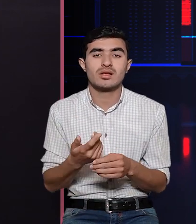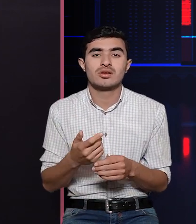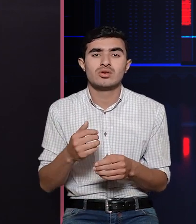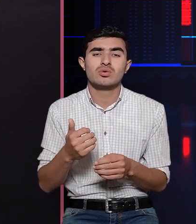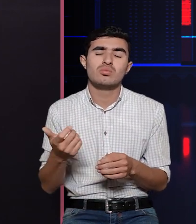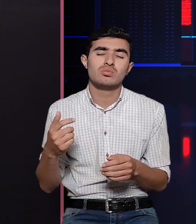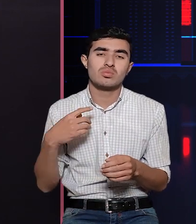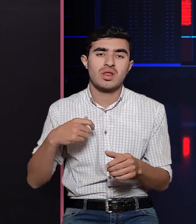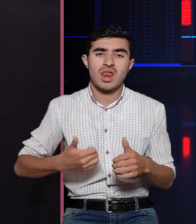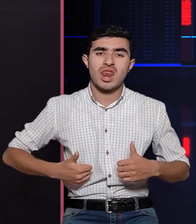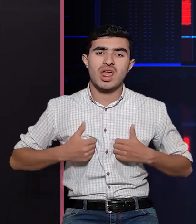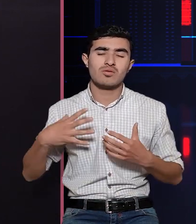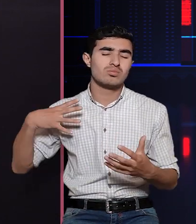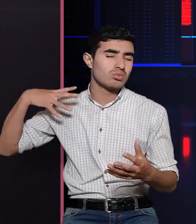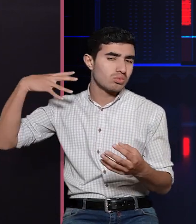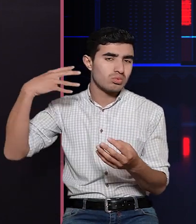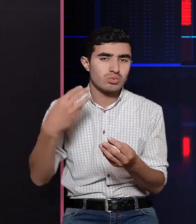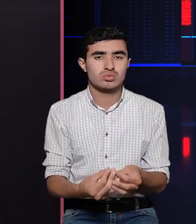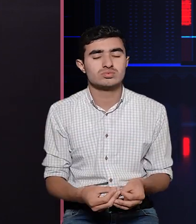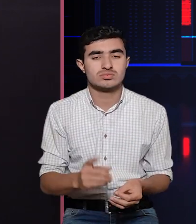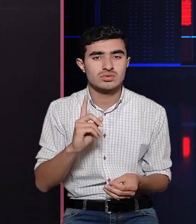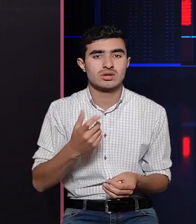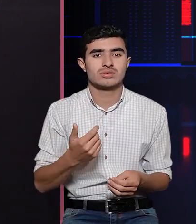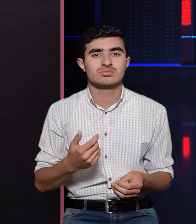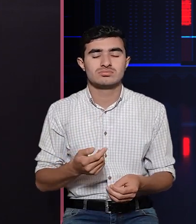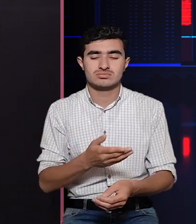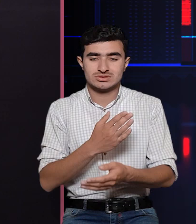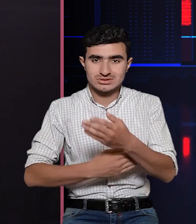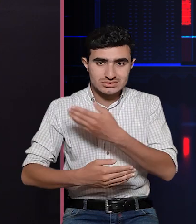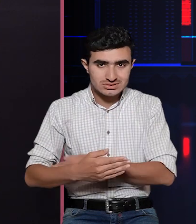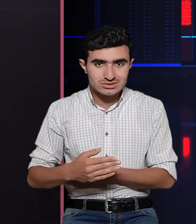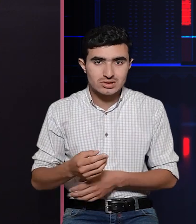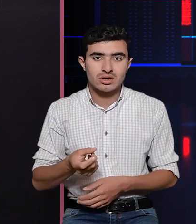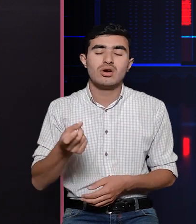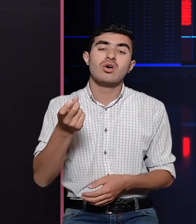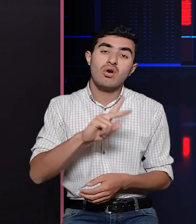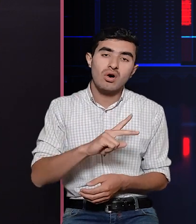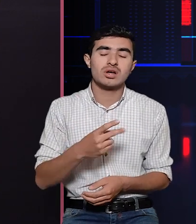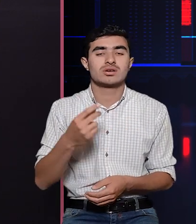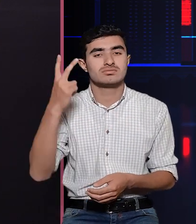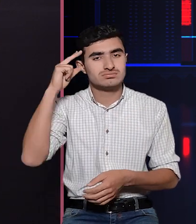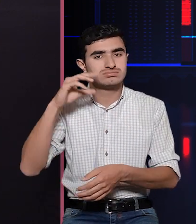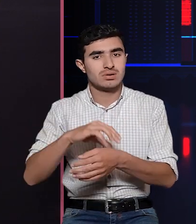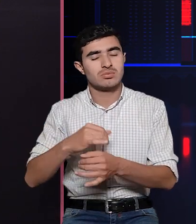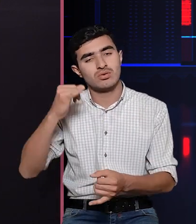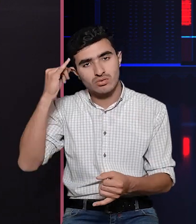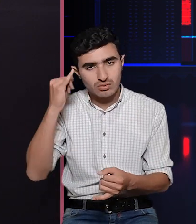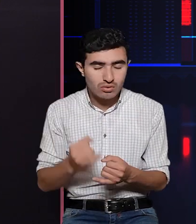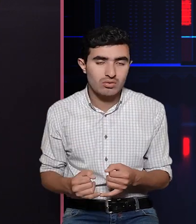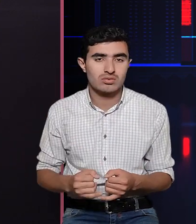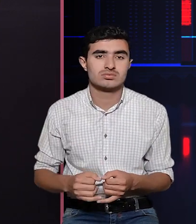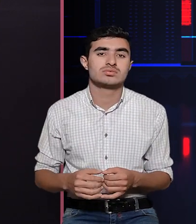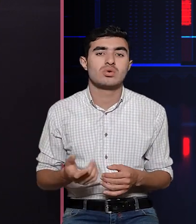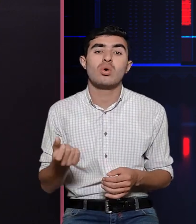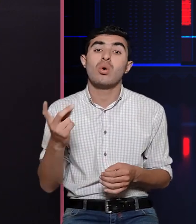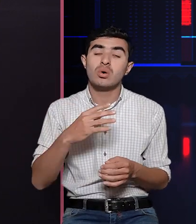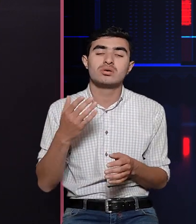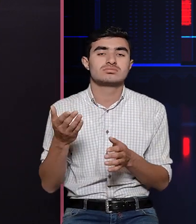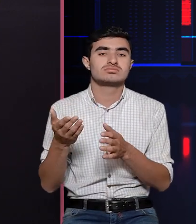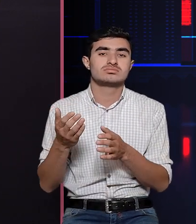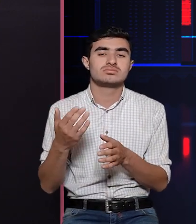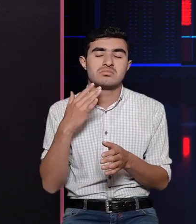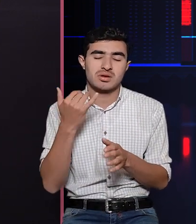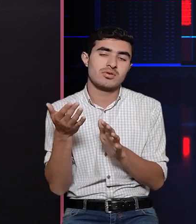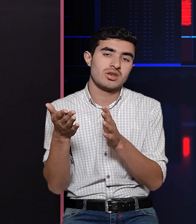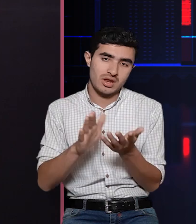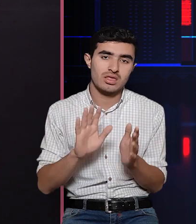جاتے ہیں, یا خدا نخواستہ ان کی ڈیتھ ہوتی ہے تو گھر یا دفتر جانے کی بجائے وہ بیچارے کہیں اور جا رہے ہوتے ہیں. تو میں ان فیملیز